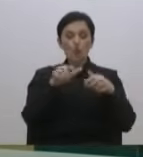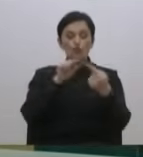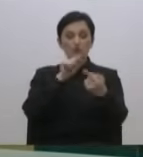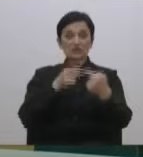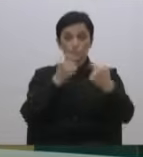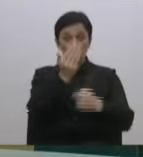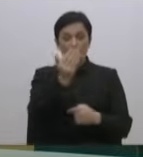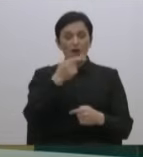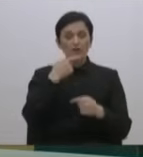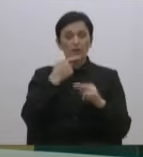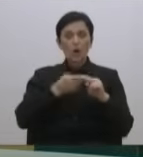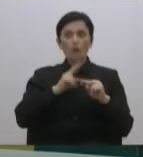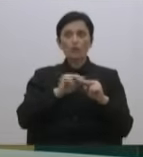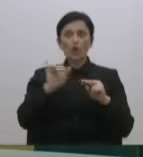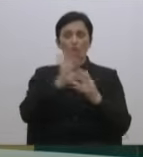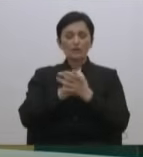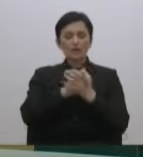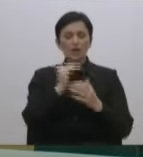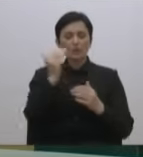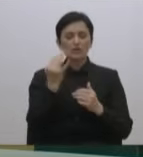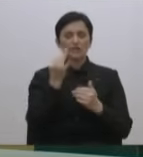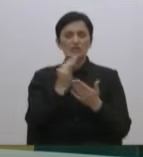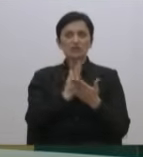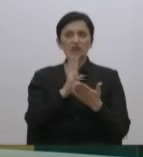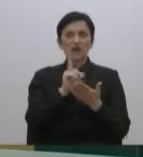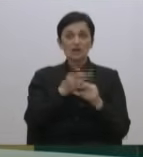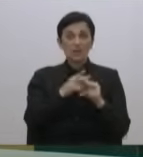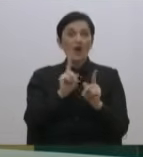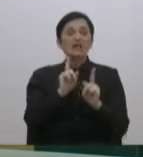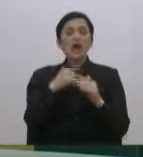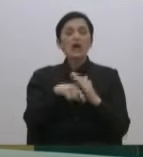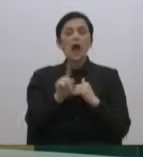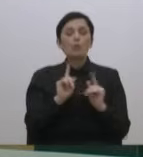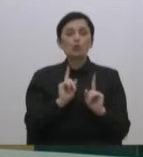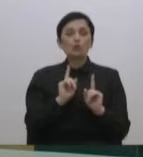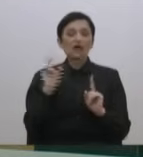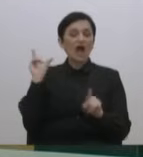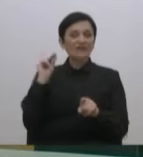არა, თქვენ ამბობთ, რომ არ არის ევროკავშირის ინტერესი, რომ ამას აძლევს? რა გამონ?